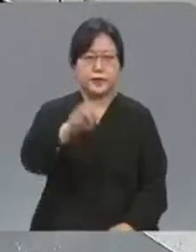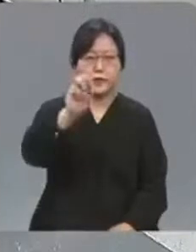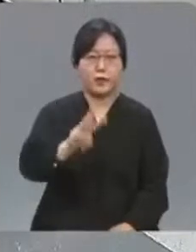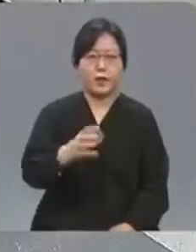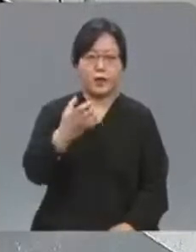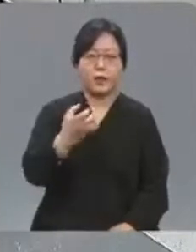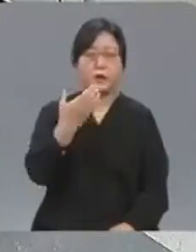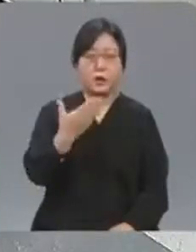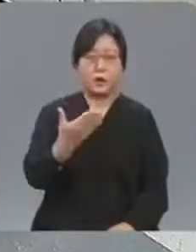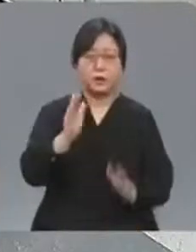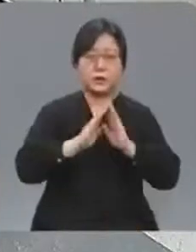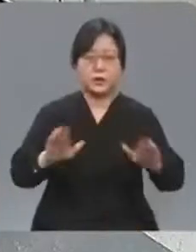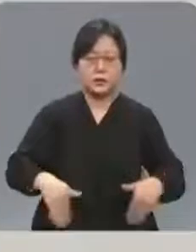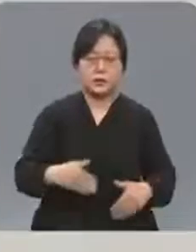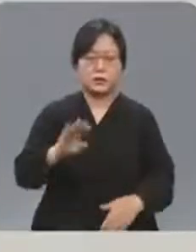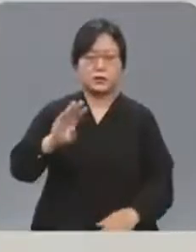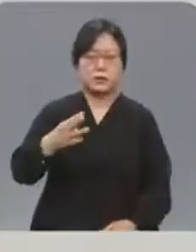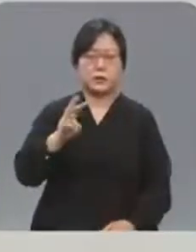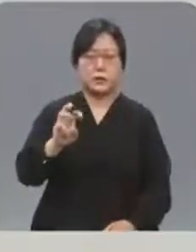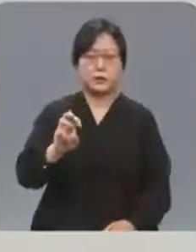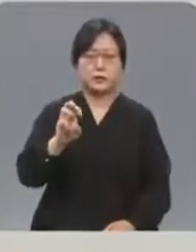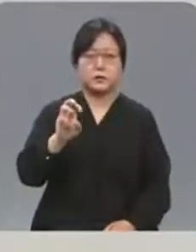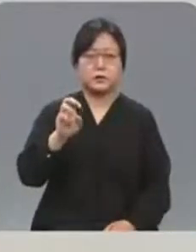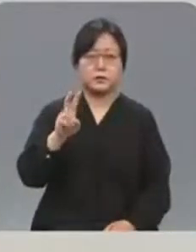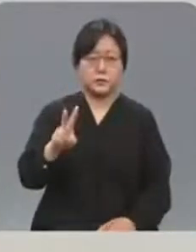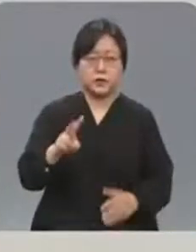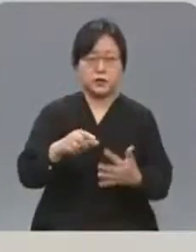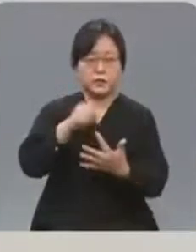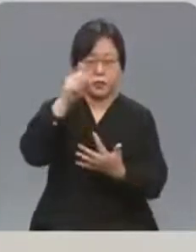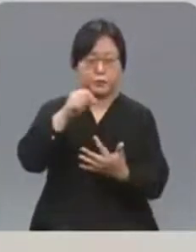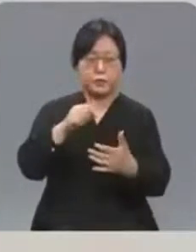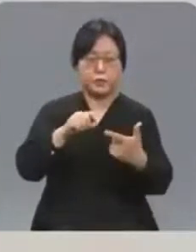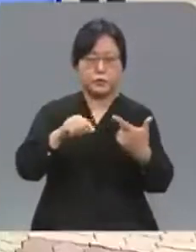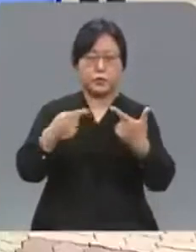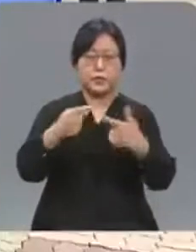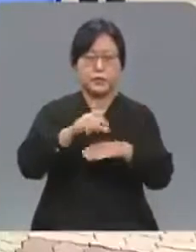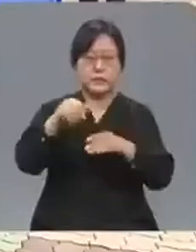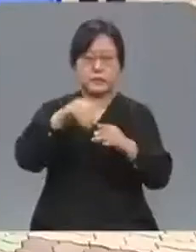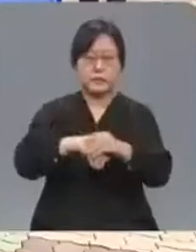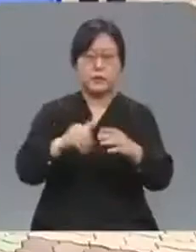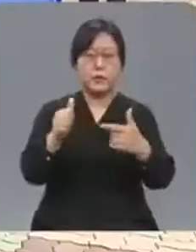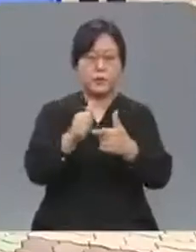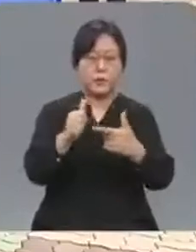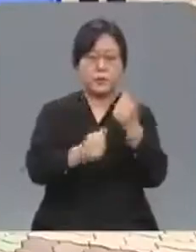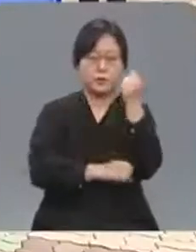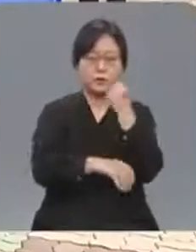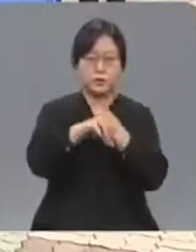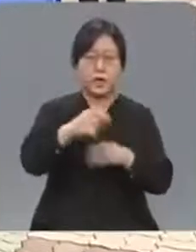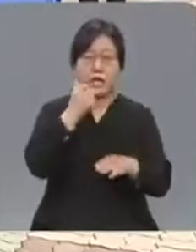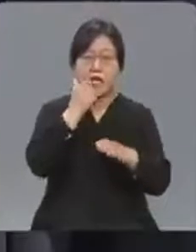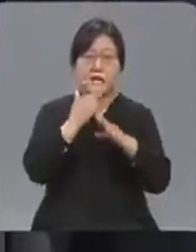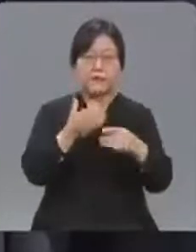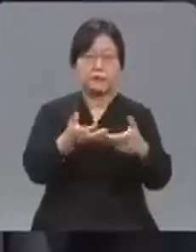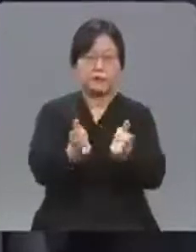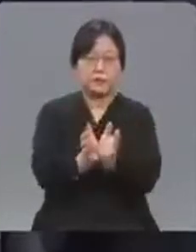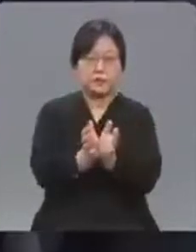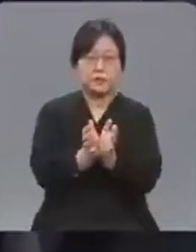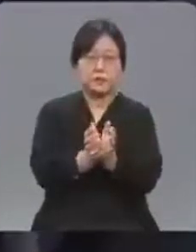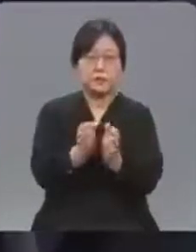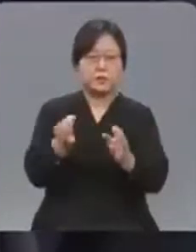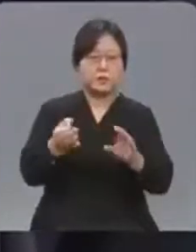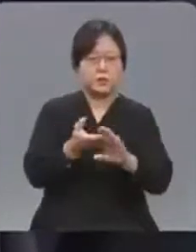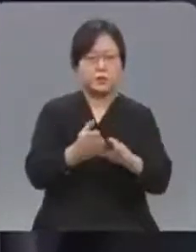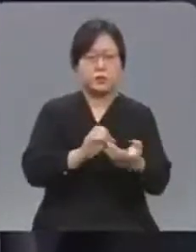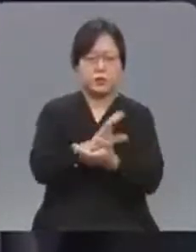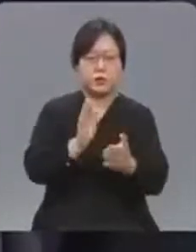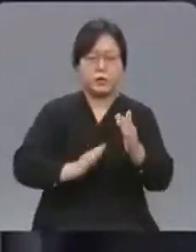광주 99명, 전남 332명을 선출하는 6.1 지방선거. 호남이 텃밭인 더불어민주당은 금품